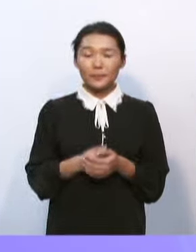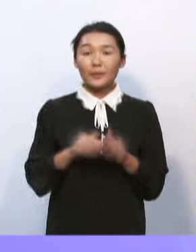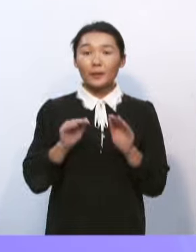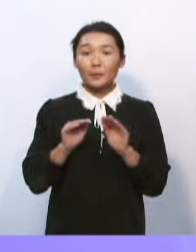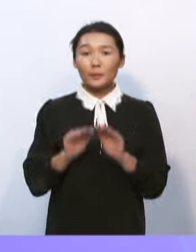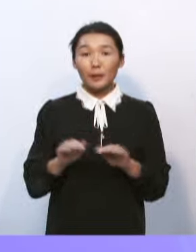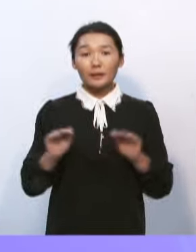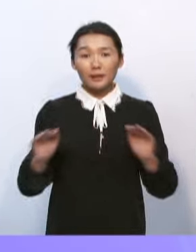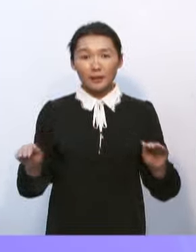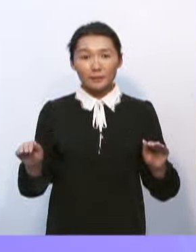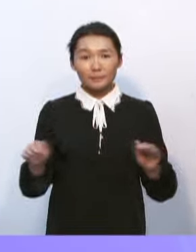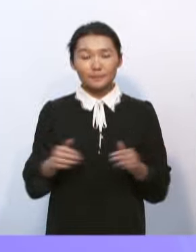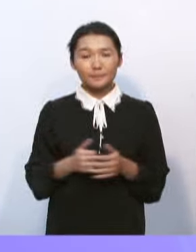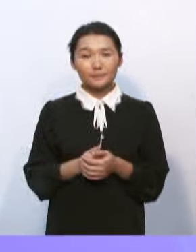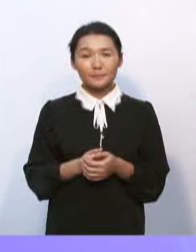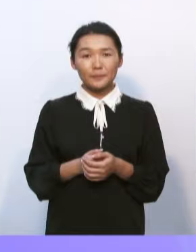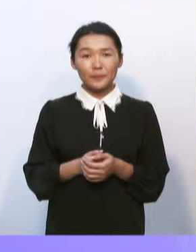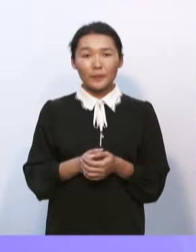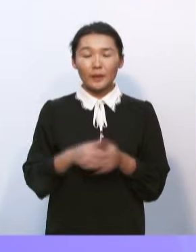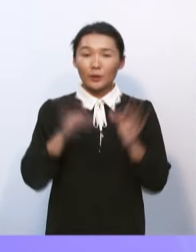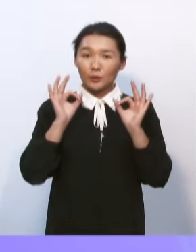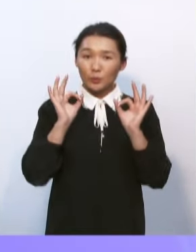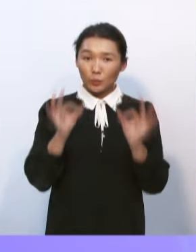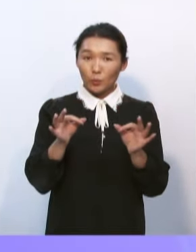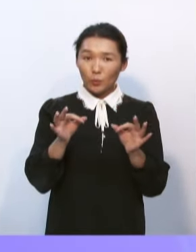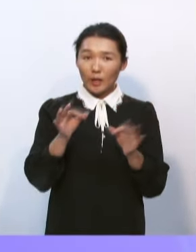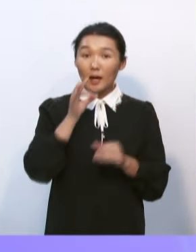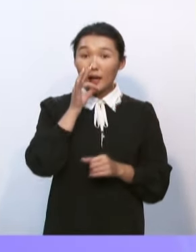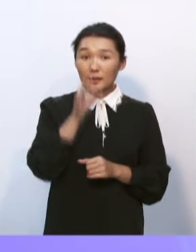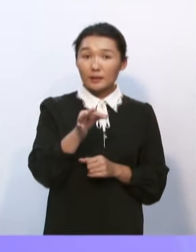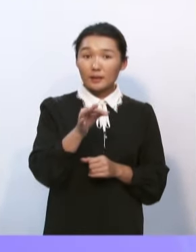Балдар, туура айткыла.